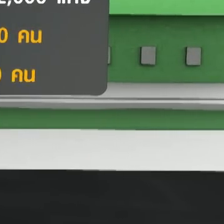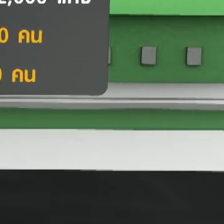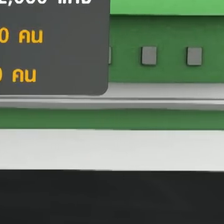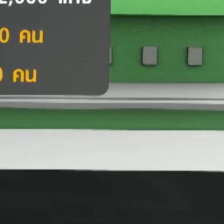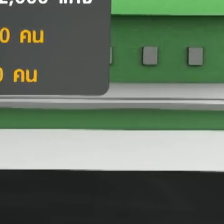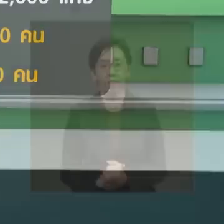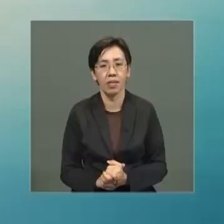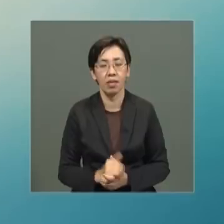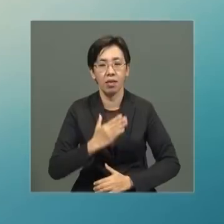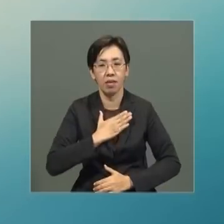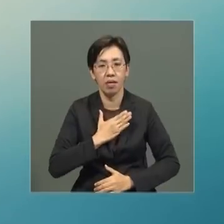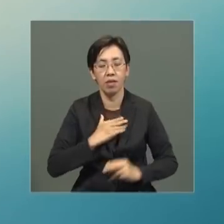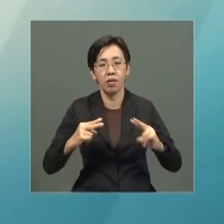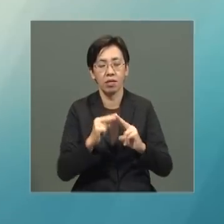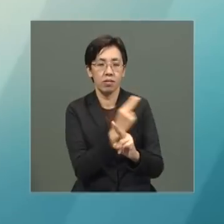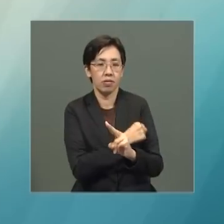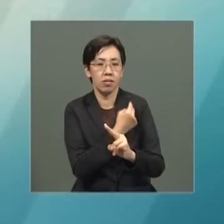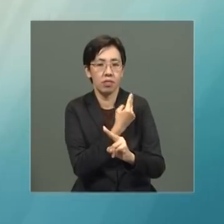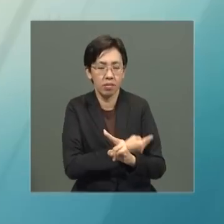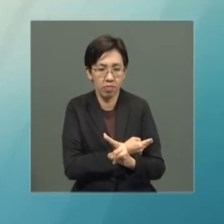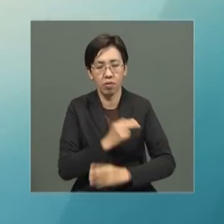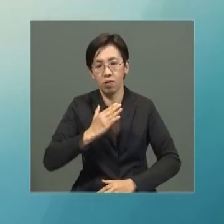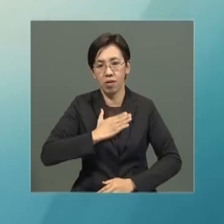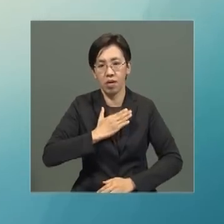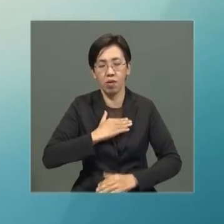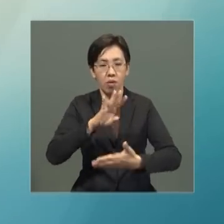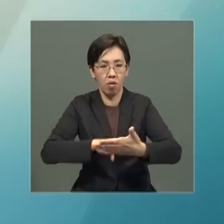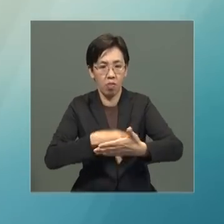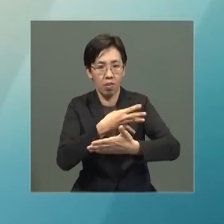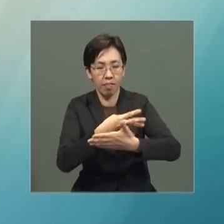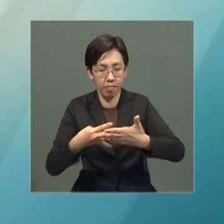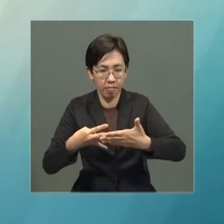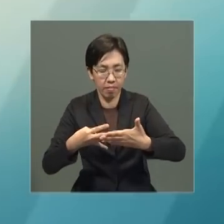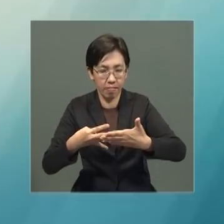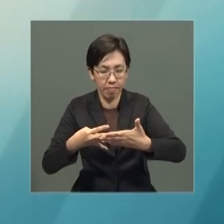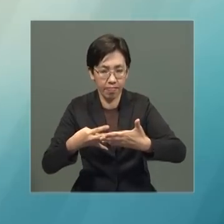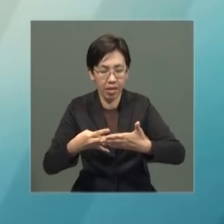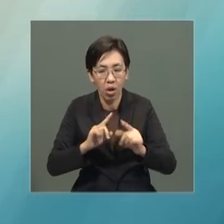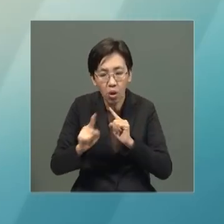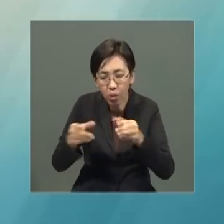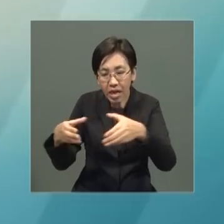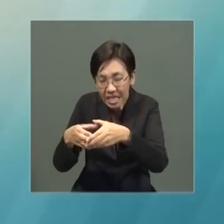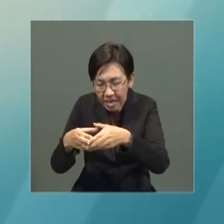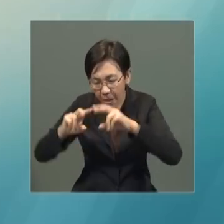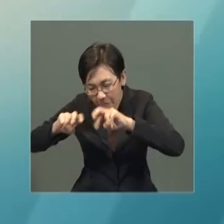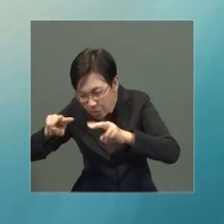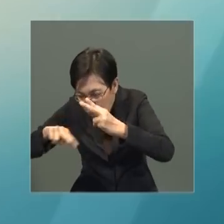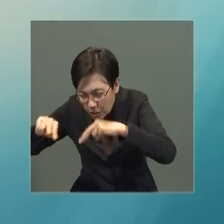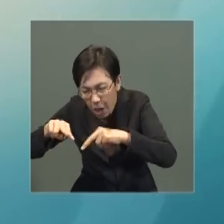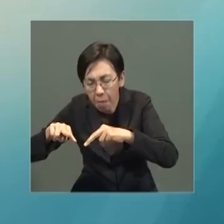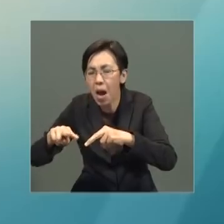แผนของทางกระทรวงสาธารณสุขนะครับได้บอกไปยังทีมสอบสวนโรคว่าจะต้องเข้า